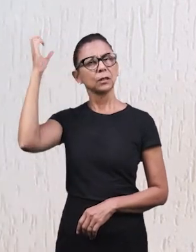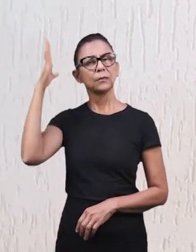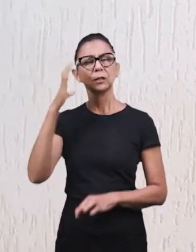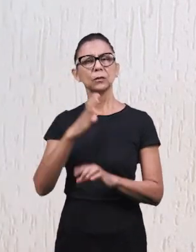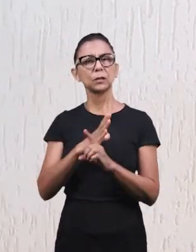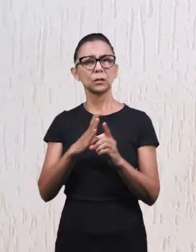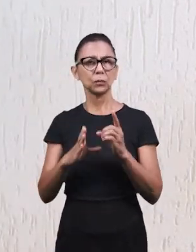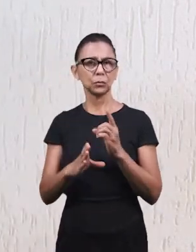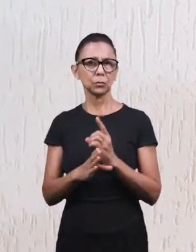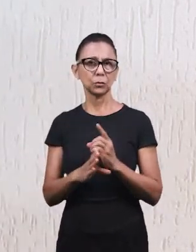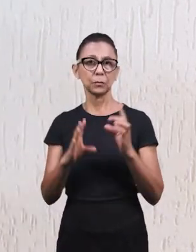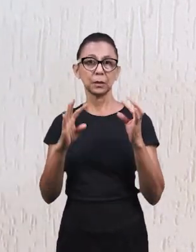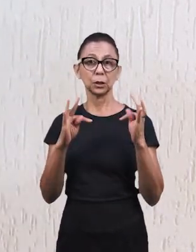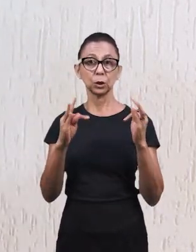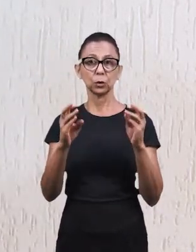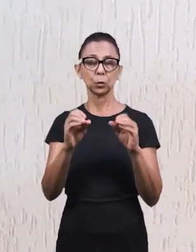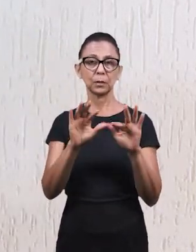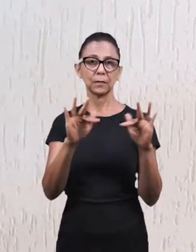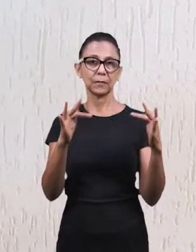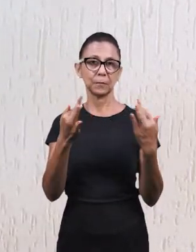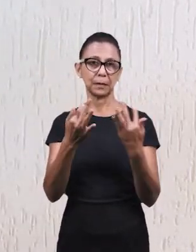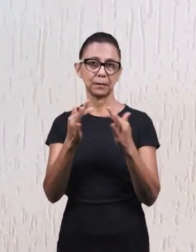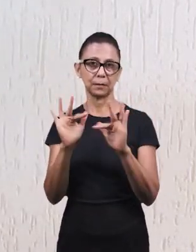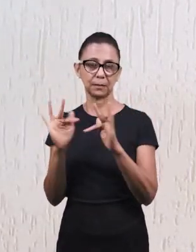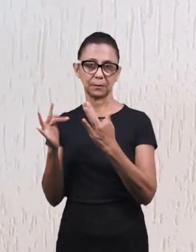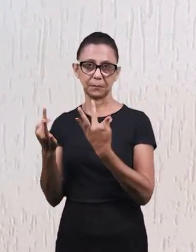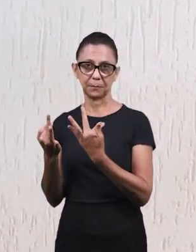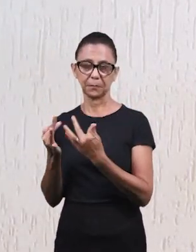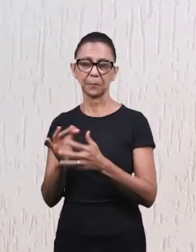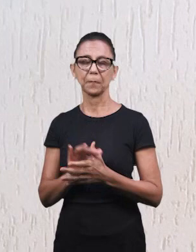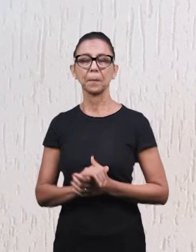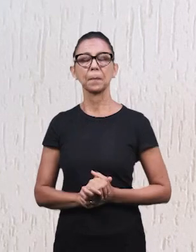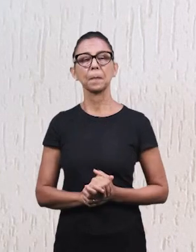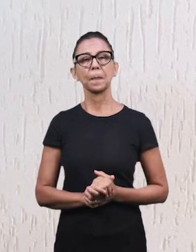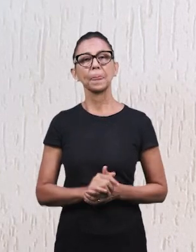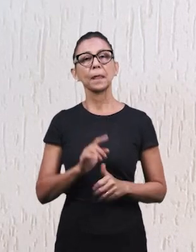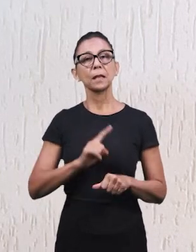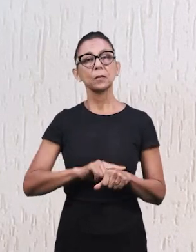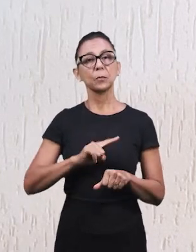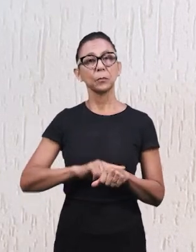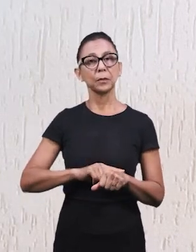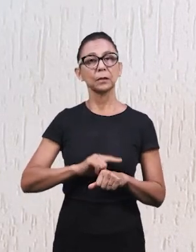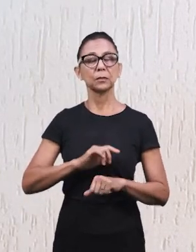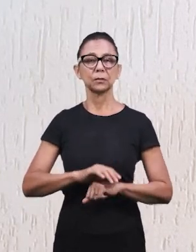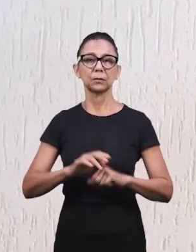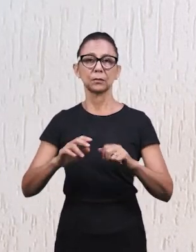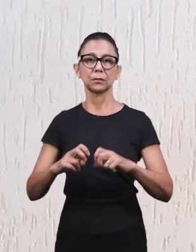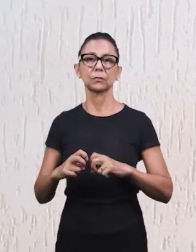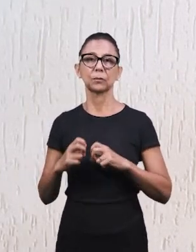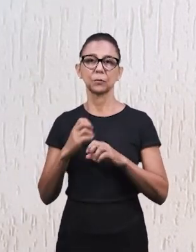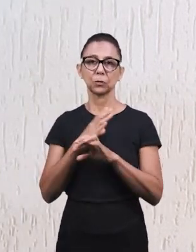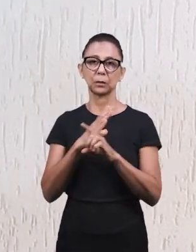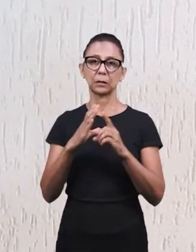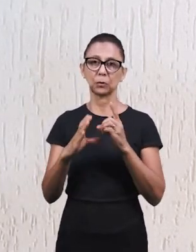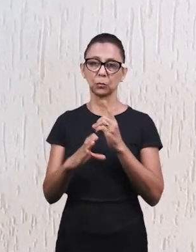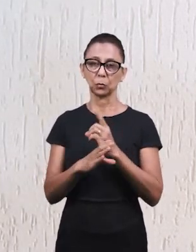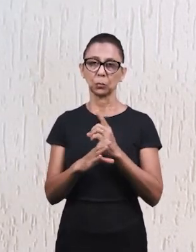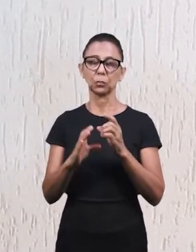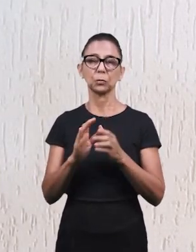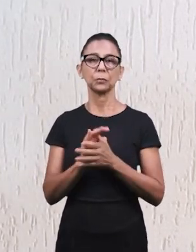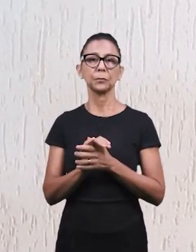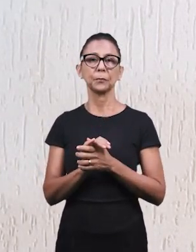богослужении, о котором Бог открыл, чтобы семьи проводили его вместе. И мы сейчас с